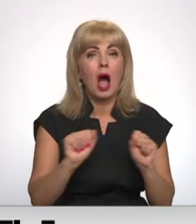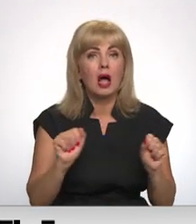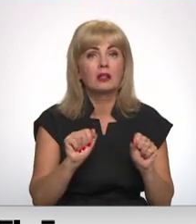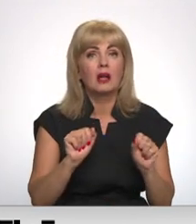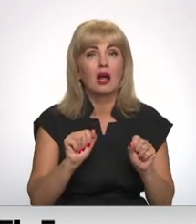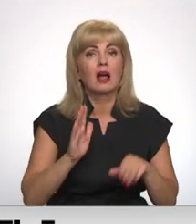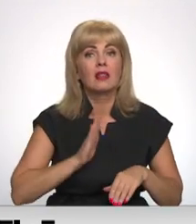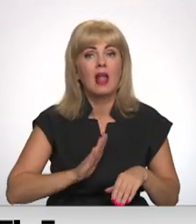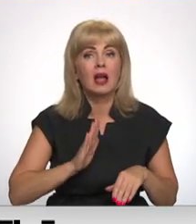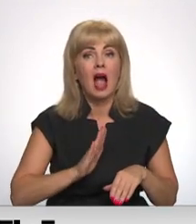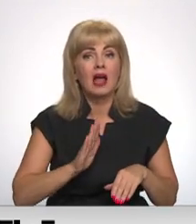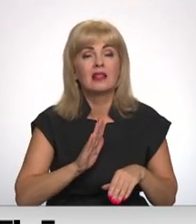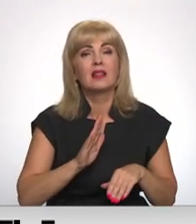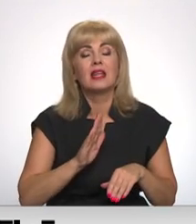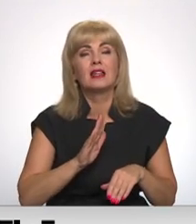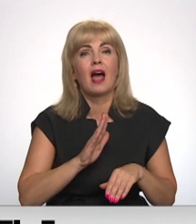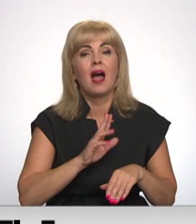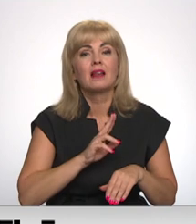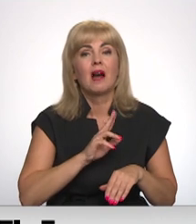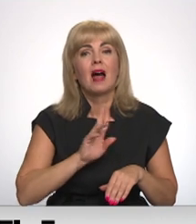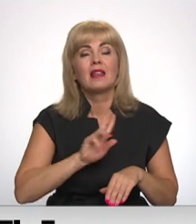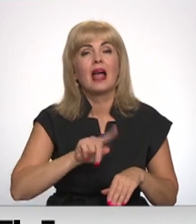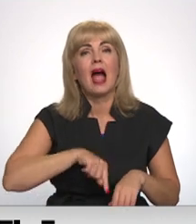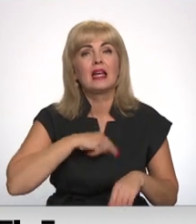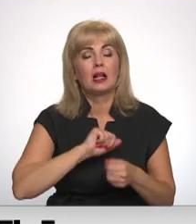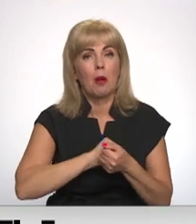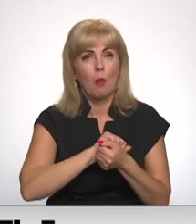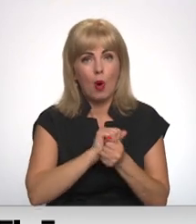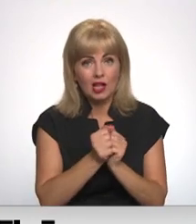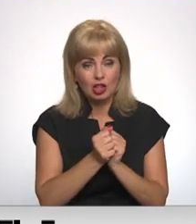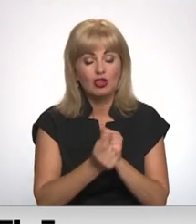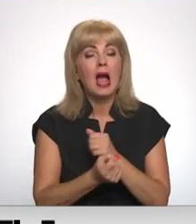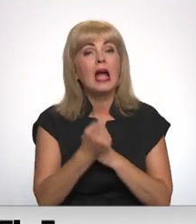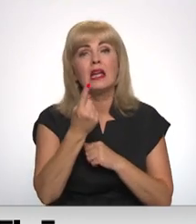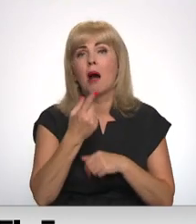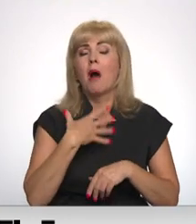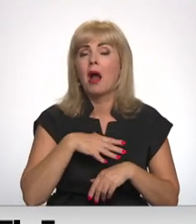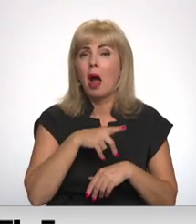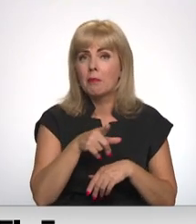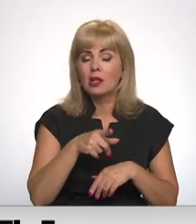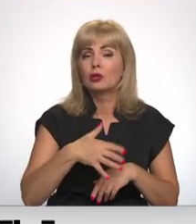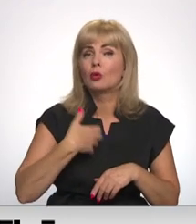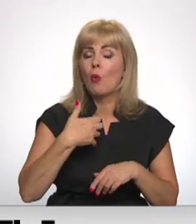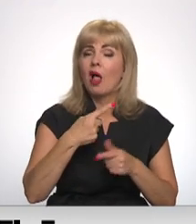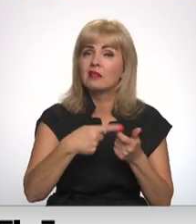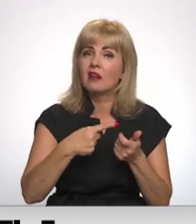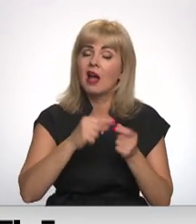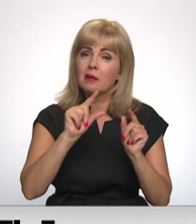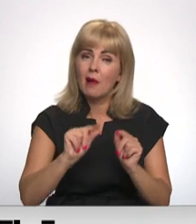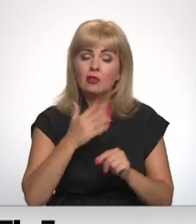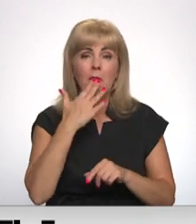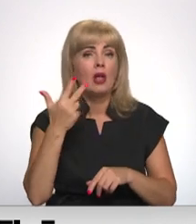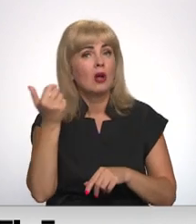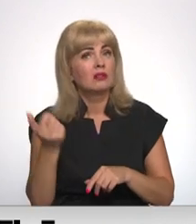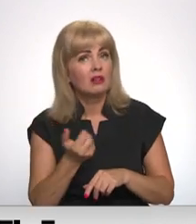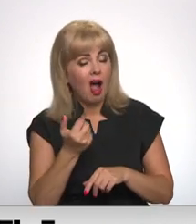negaidīt nāvi vieglāk nekā ilga mocīšanās. Iemesls šādam solim ir skolānu skaits. Pēdējos 3 gados